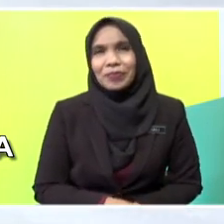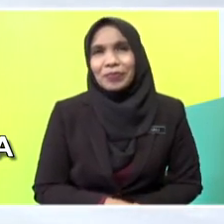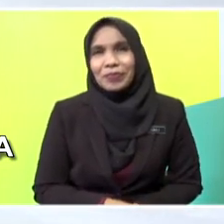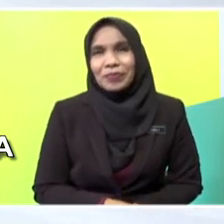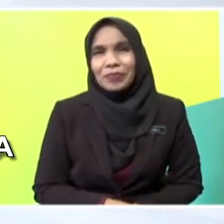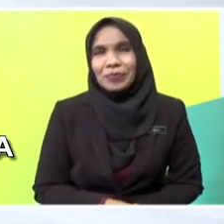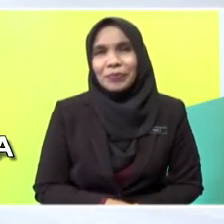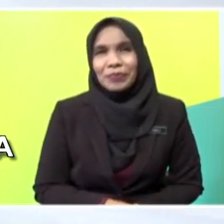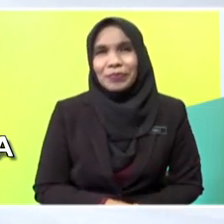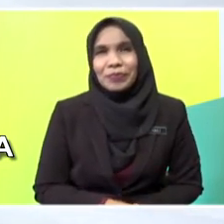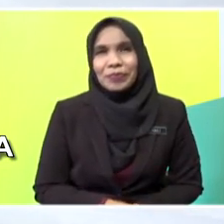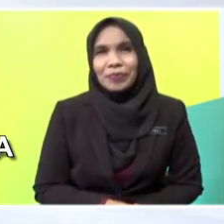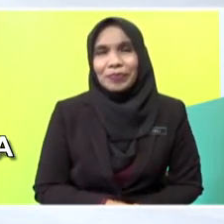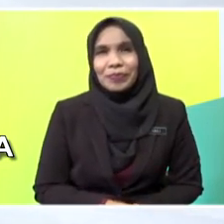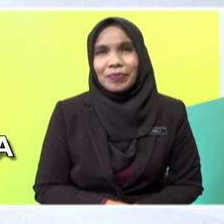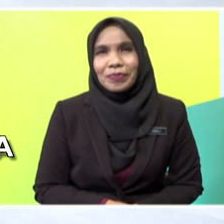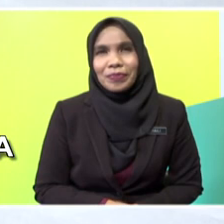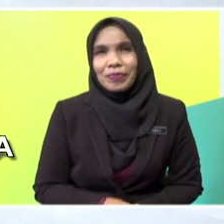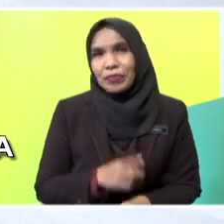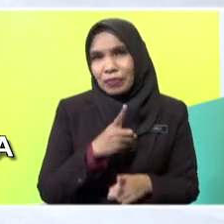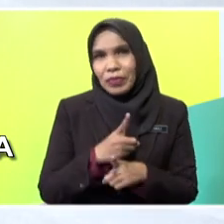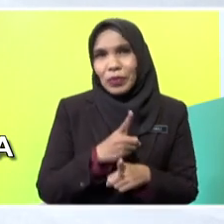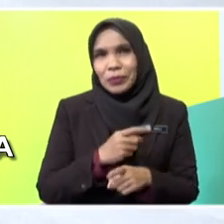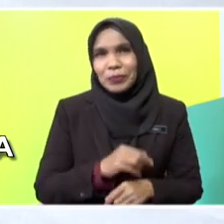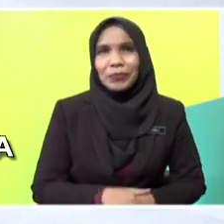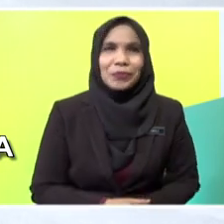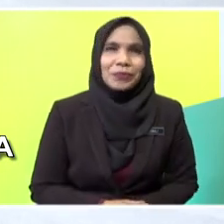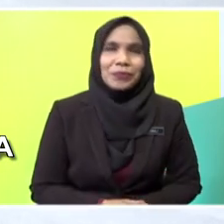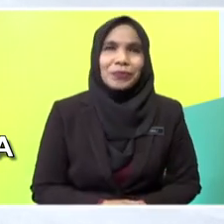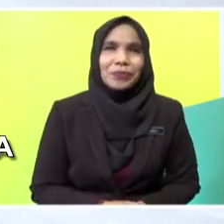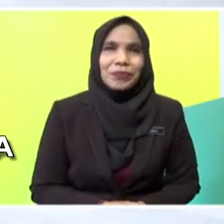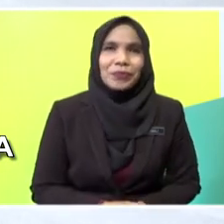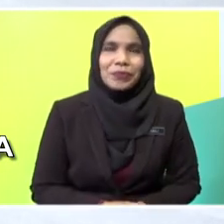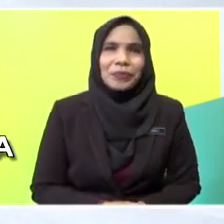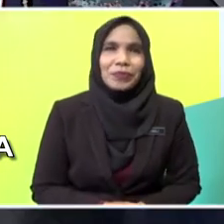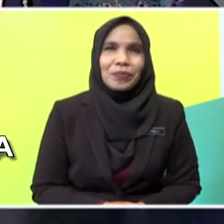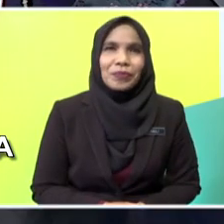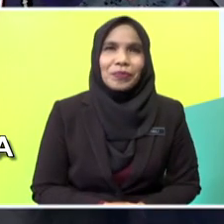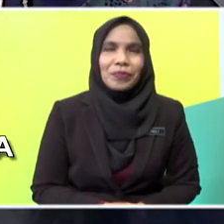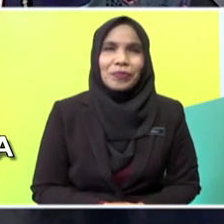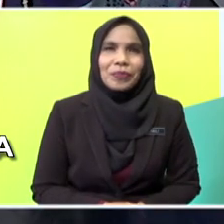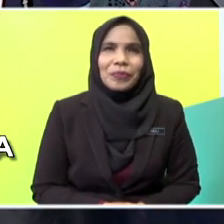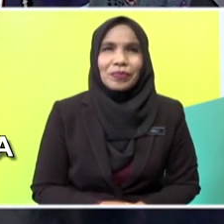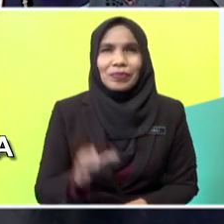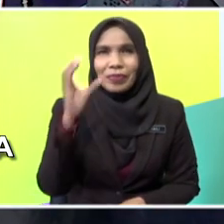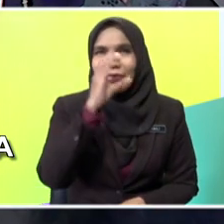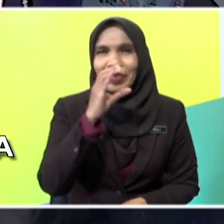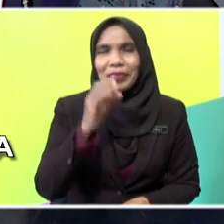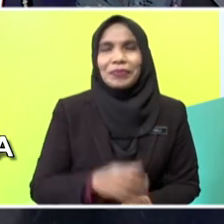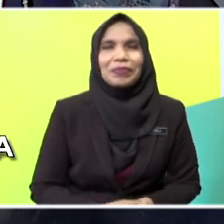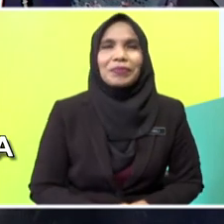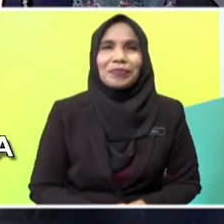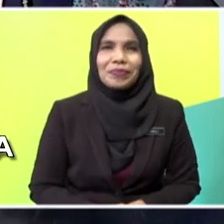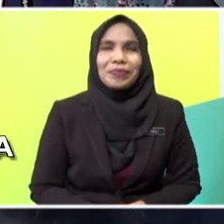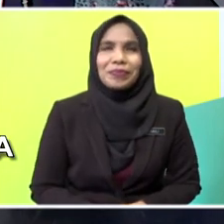sini. Dah betul. Okey, Nazra boleh teruskan. Cantik walaupun kali pertama ya. Okey. Seterusnya cikgu.